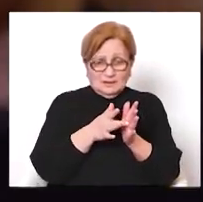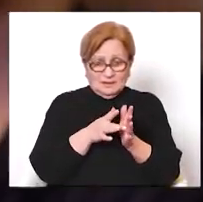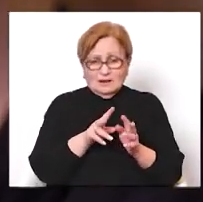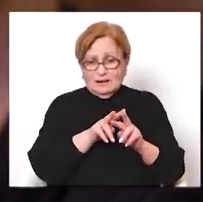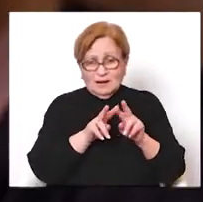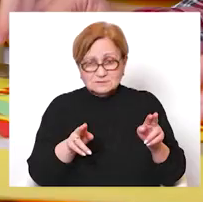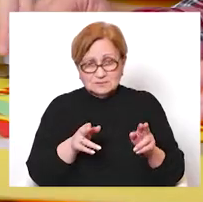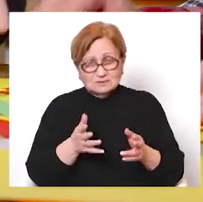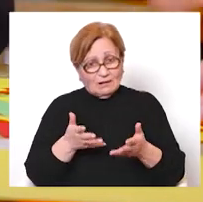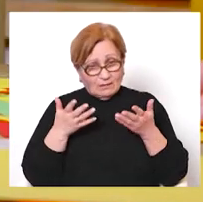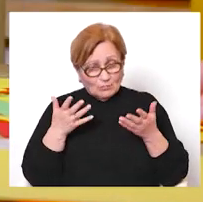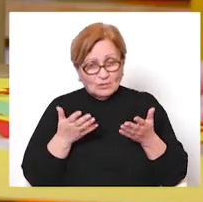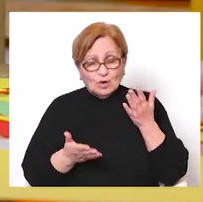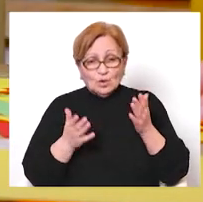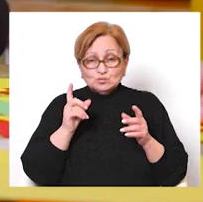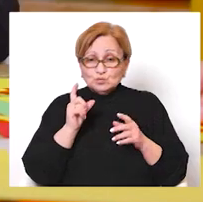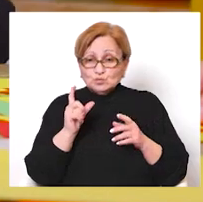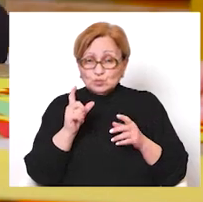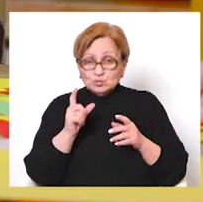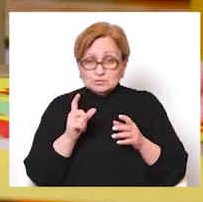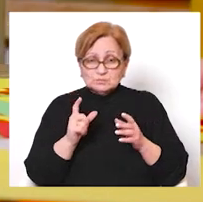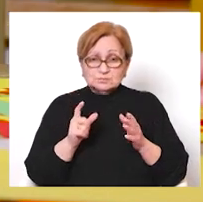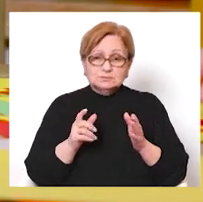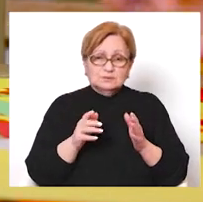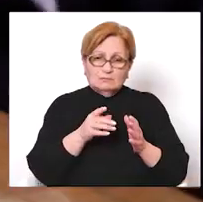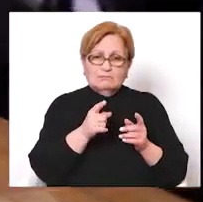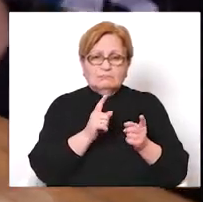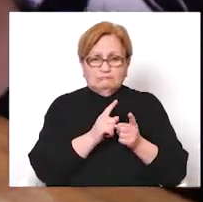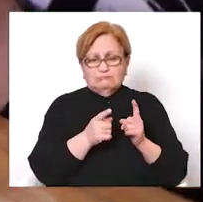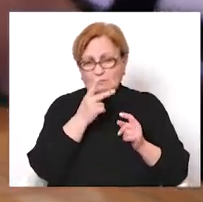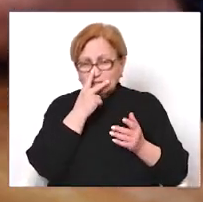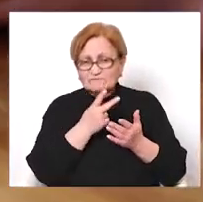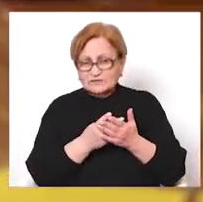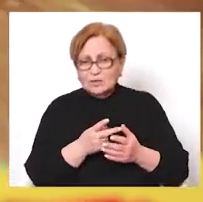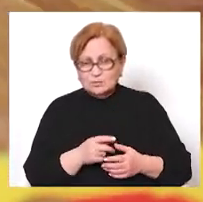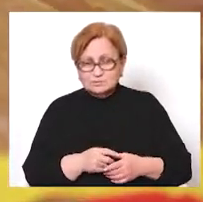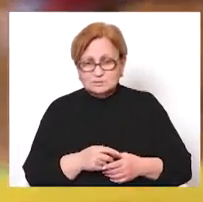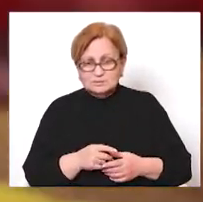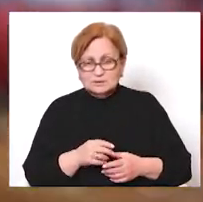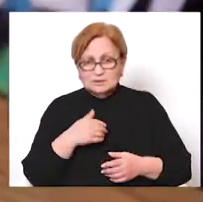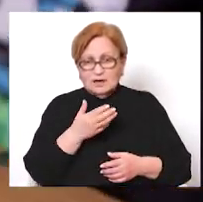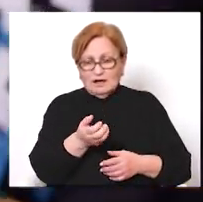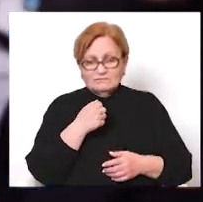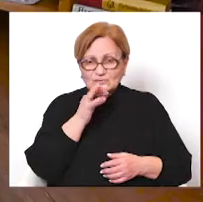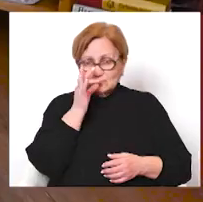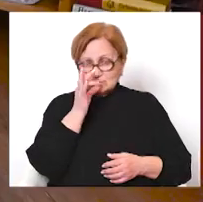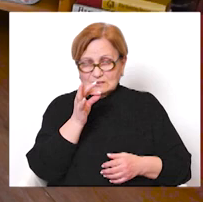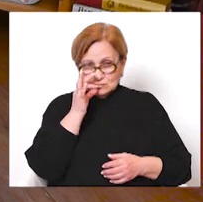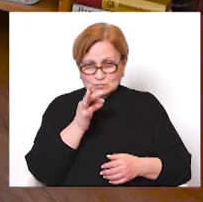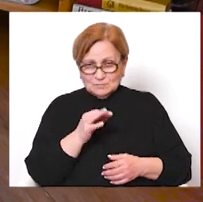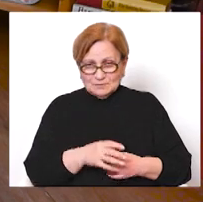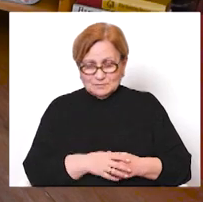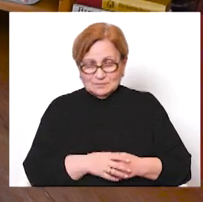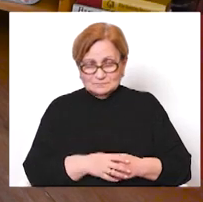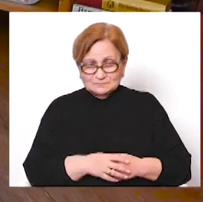გამოვა ასეთი და თუ დიდს დადებ, გამოვა ასეთი. მოდი დავიწყოთ თამაში. ჩემი საწრუფე ეს. ჩემი საწრუფე ეს. აბა